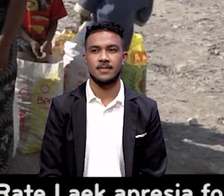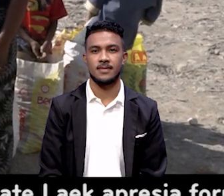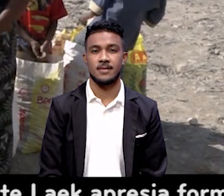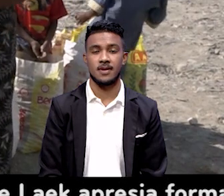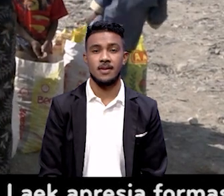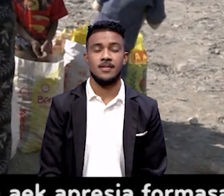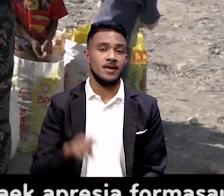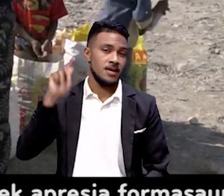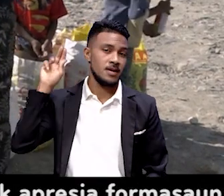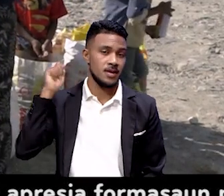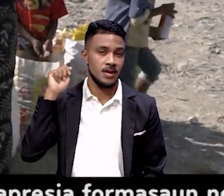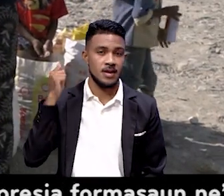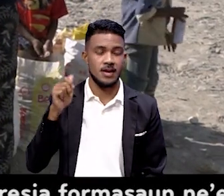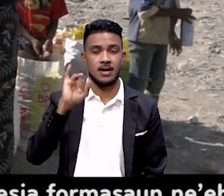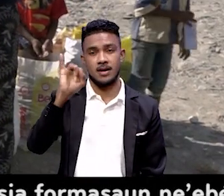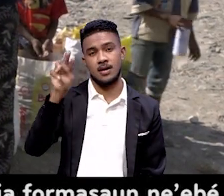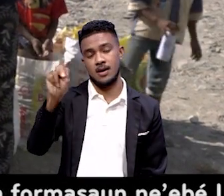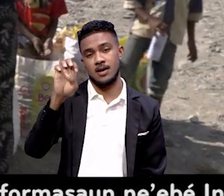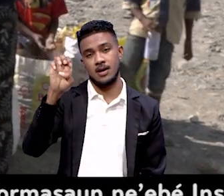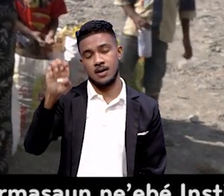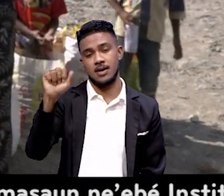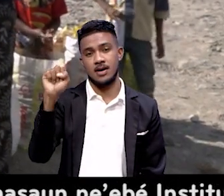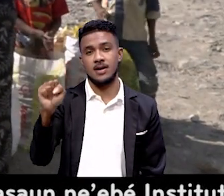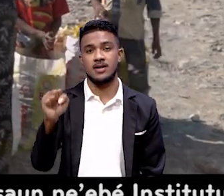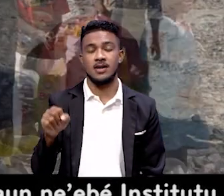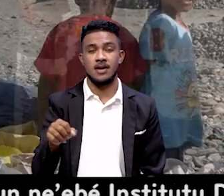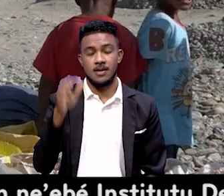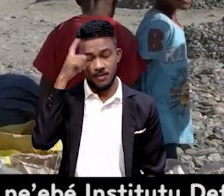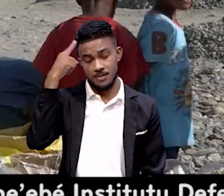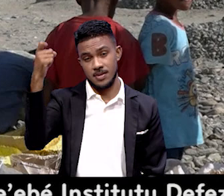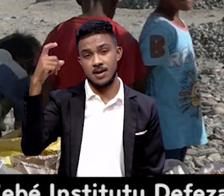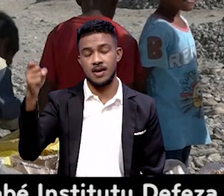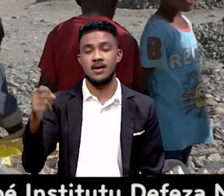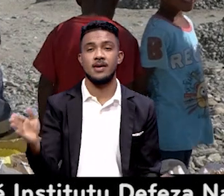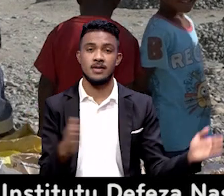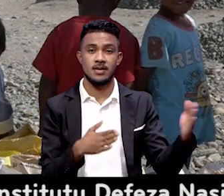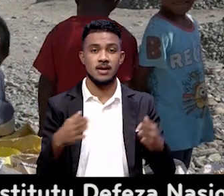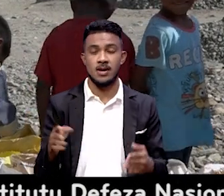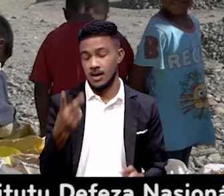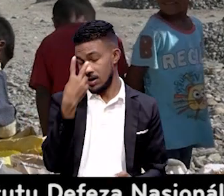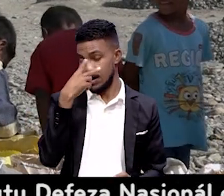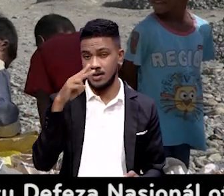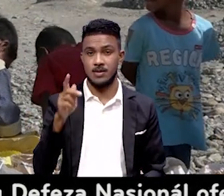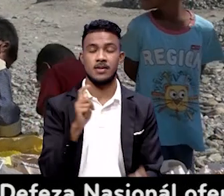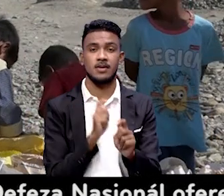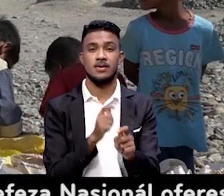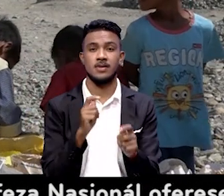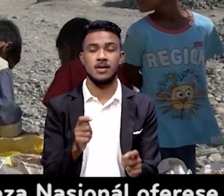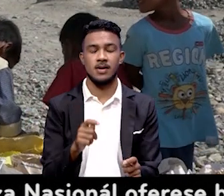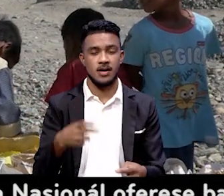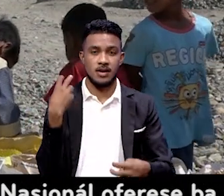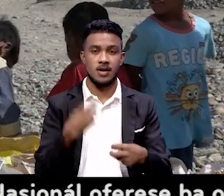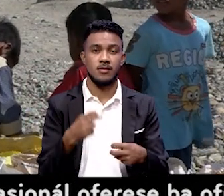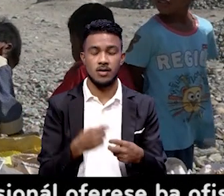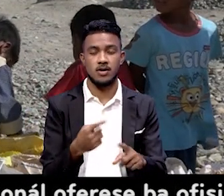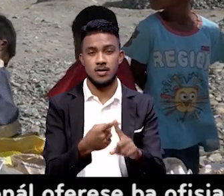Batia Ines ni mehi simplish. Hadiak fali ni hela fating, hodi koko hari fali vida ni berahung no lakon tiona